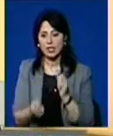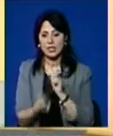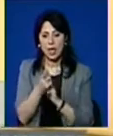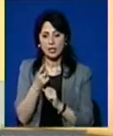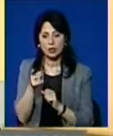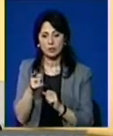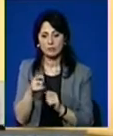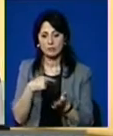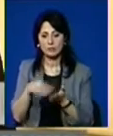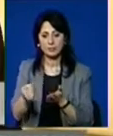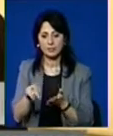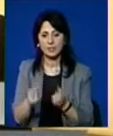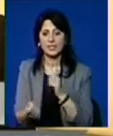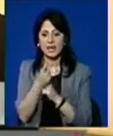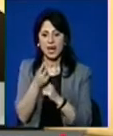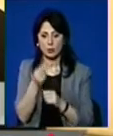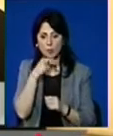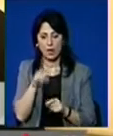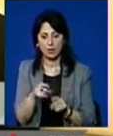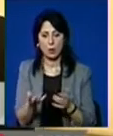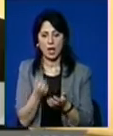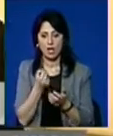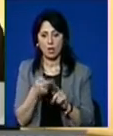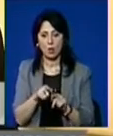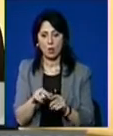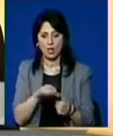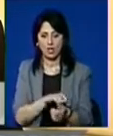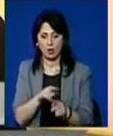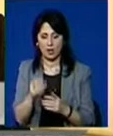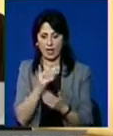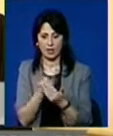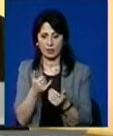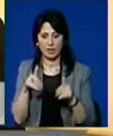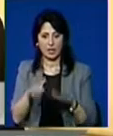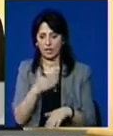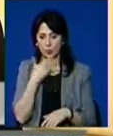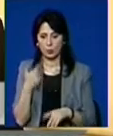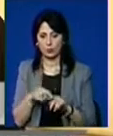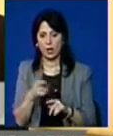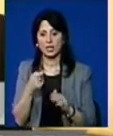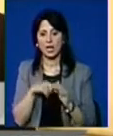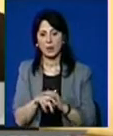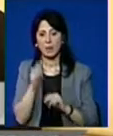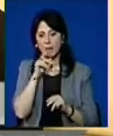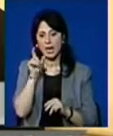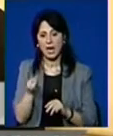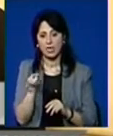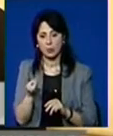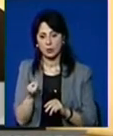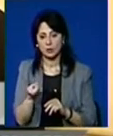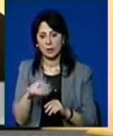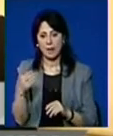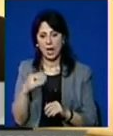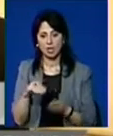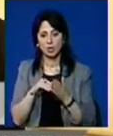საიდან მოხდა აღნიშნული და საიდან მოიპოვა ბრალდებულმა თორნიკე კაჭარავამ ამ ეტაპზე დადგენილი არ არის. აქედან გამომდინარე